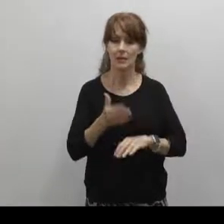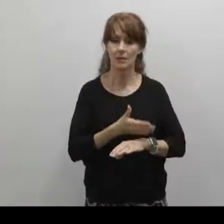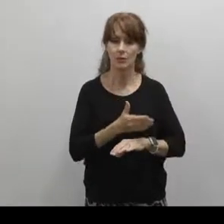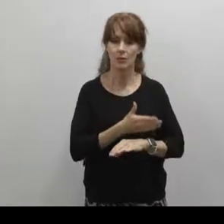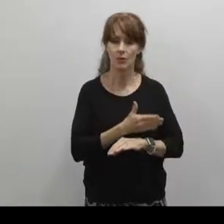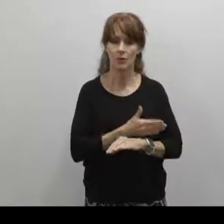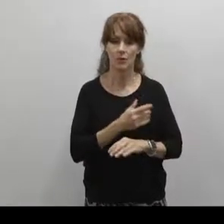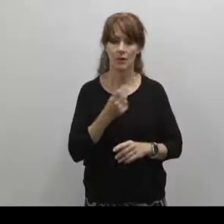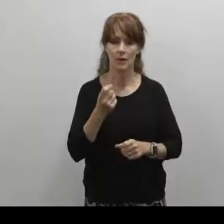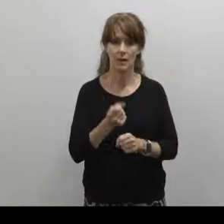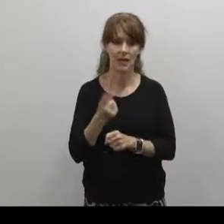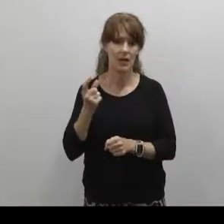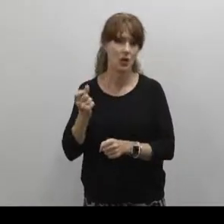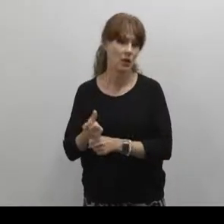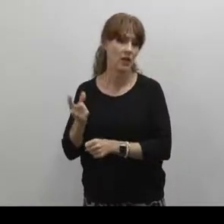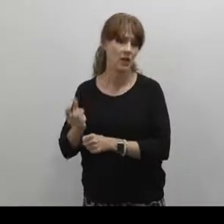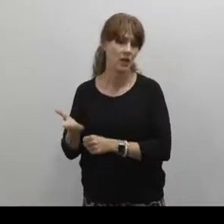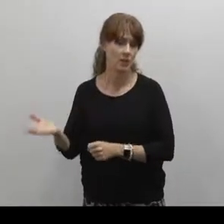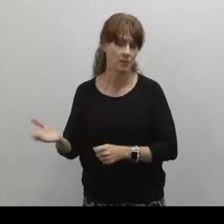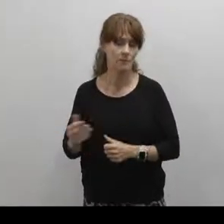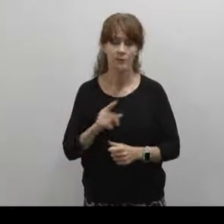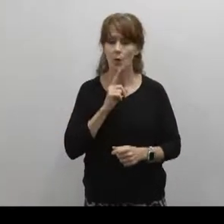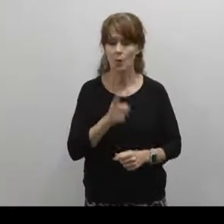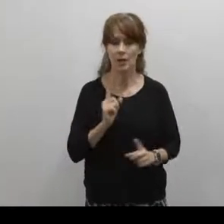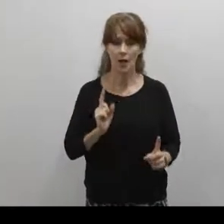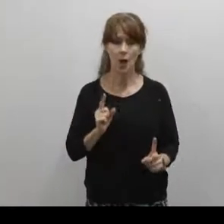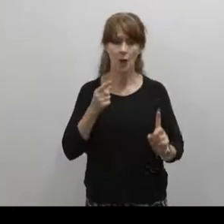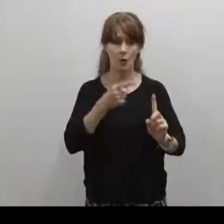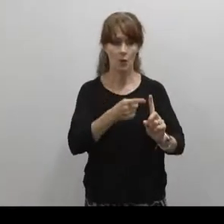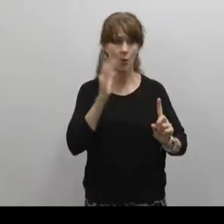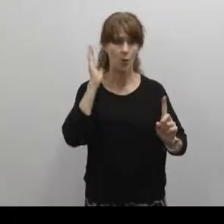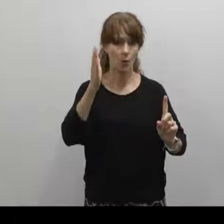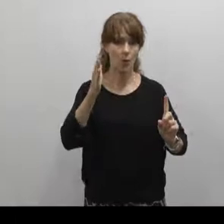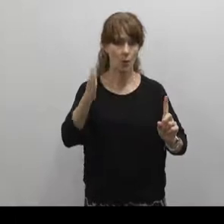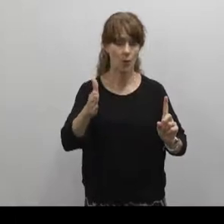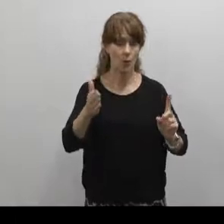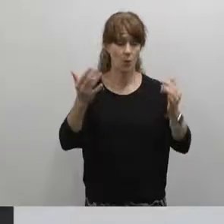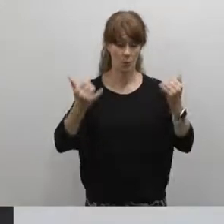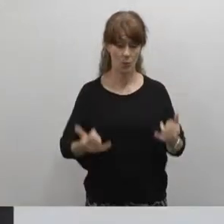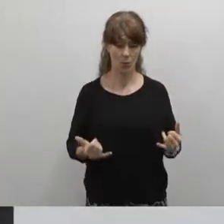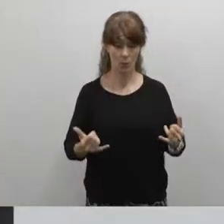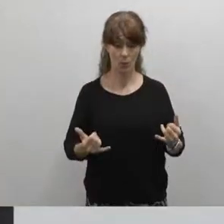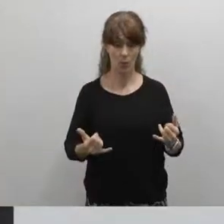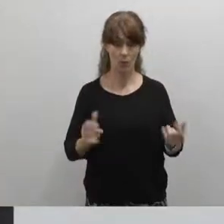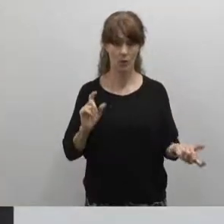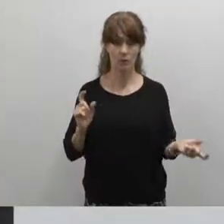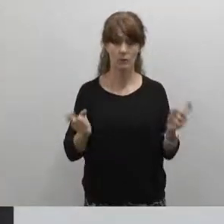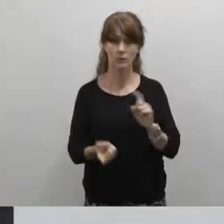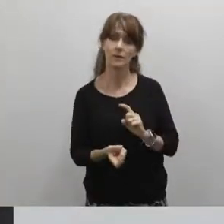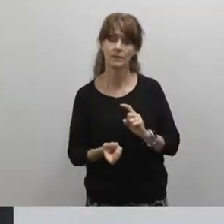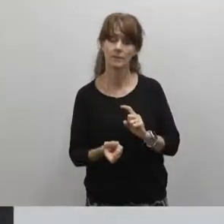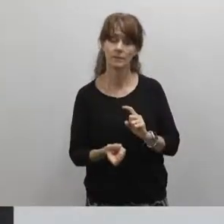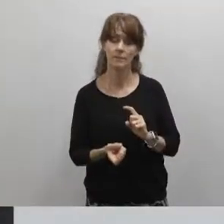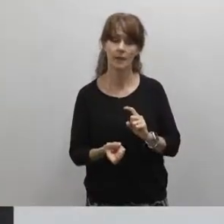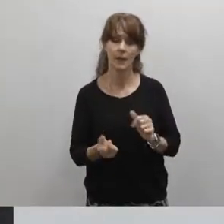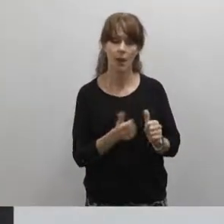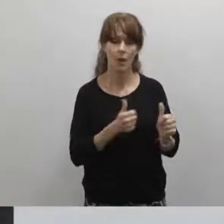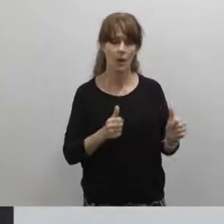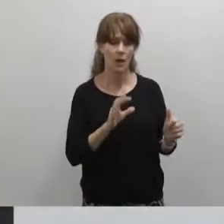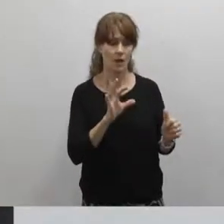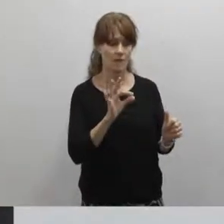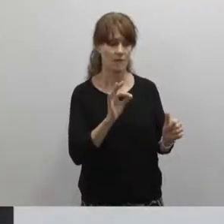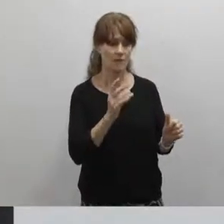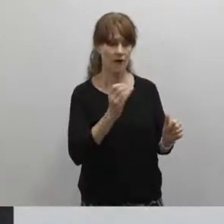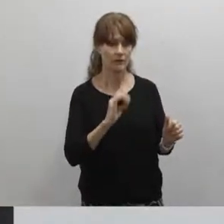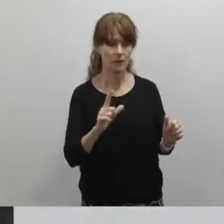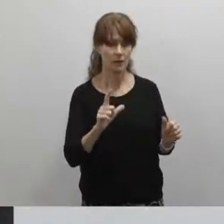pon tại vừa nơi sài chùa đến nơi Milliken hay cô đau rồi bao dương